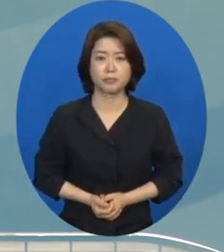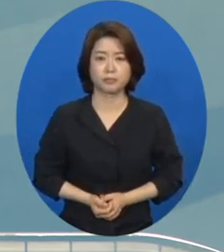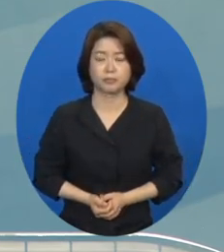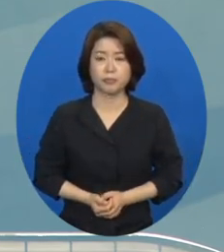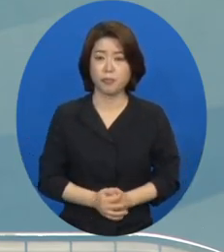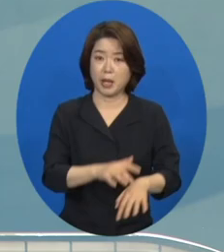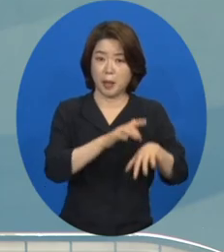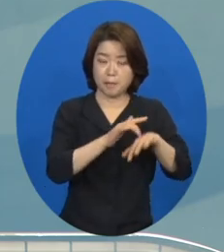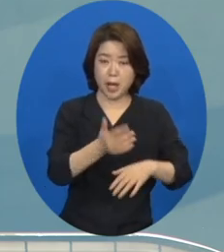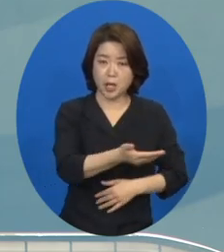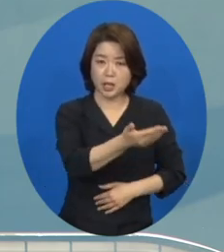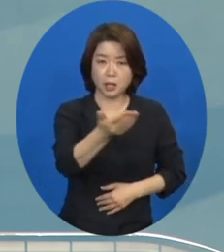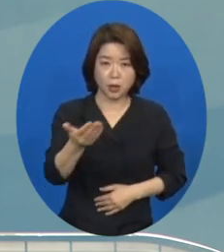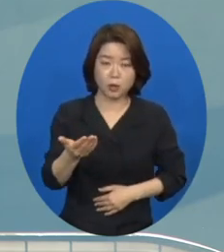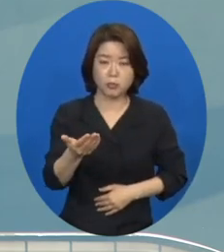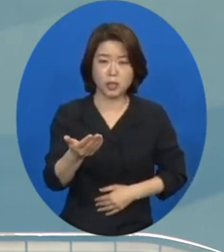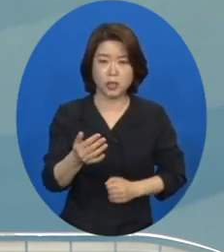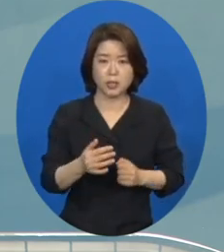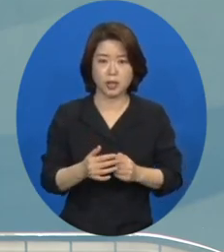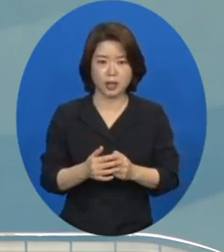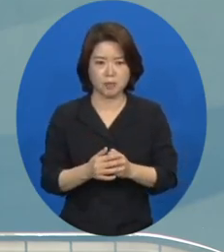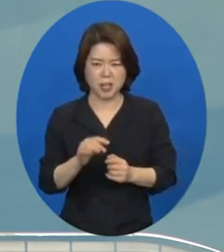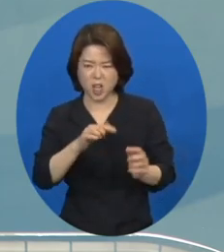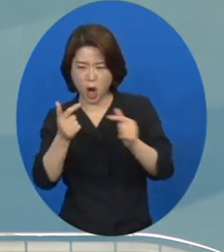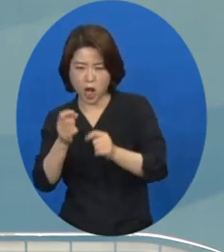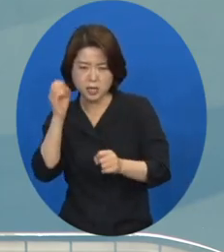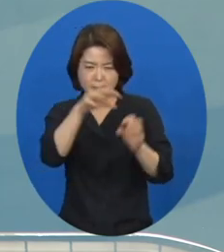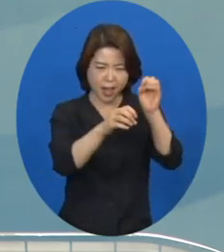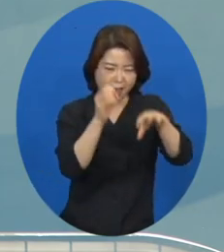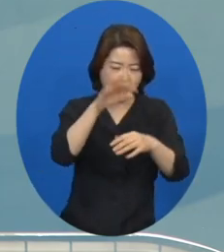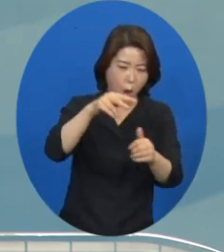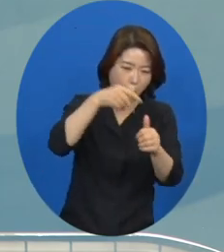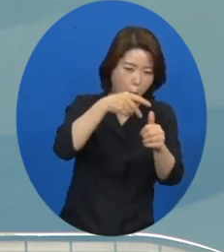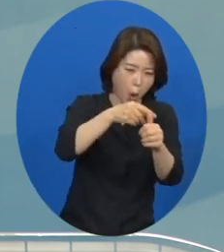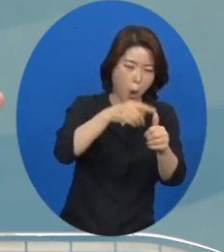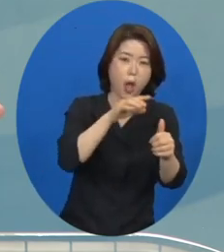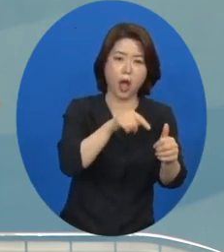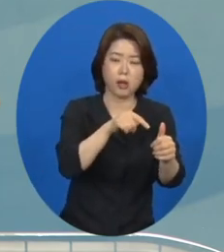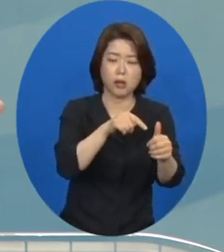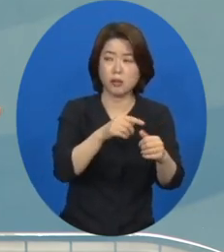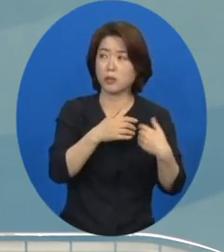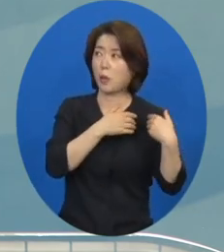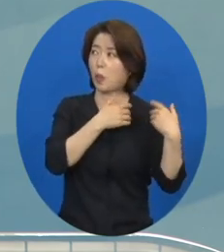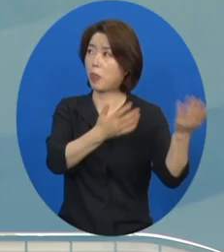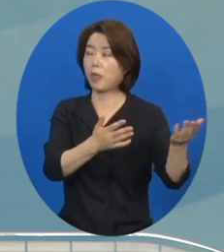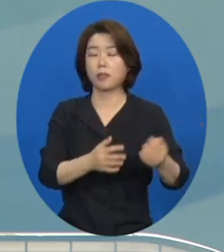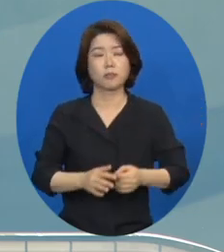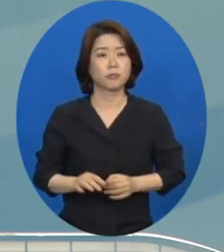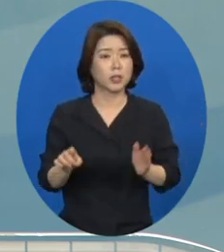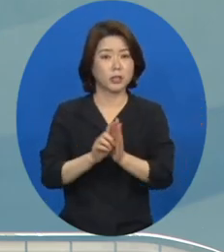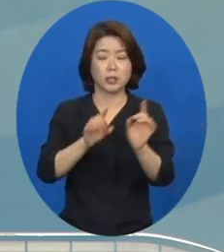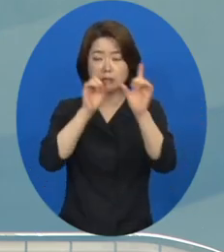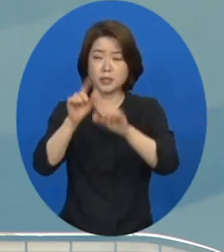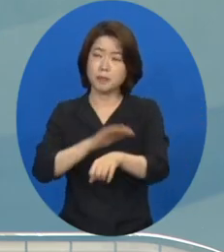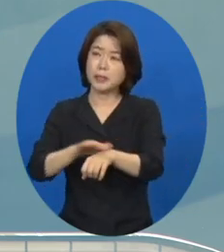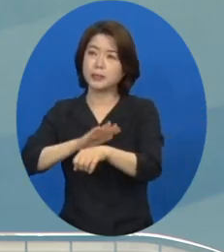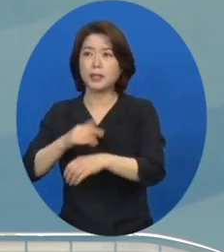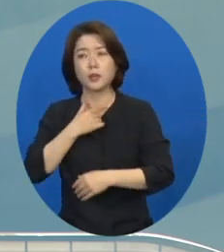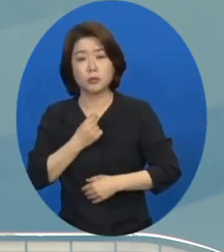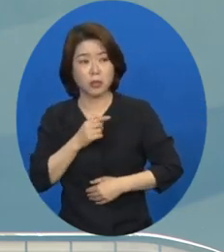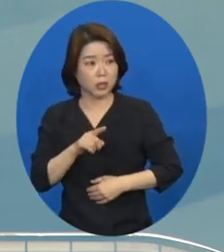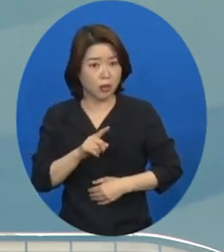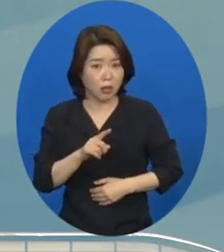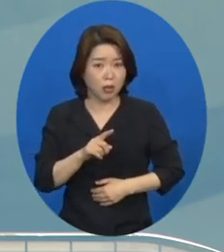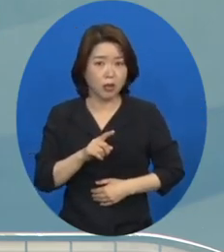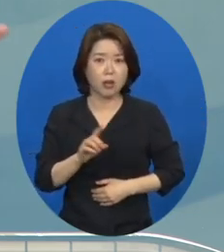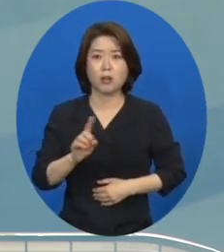마귀가 여러분에게 무차별 생각을 넣어주는 것, 그거 그냥 내버려 두고 신앙생활 잘해보려고 하는 것은